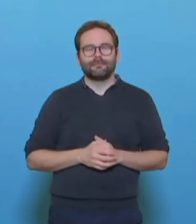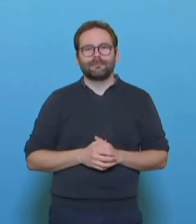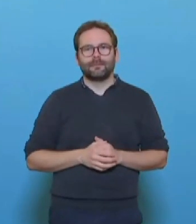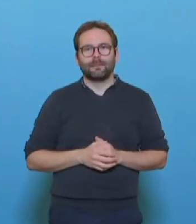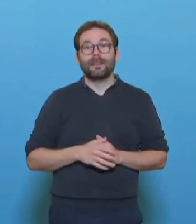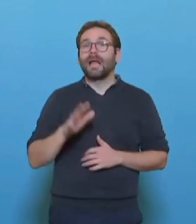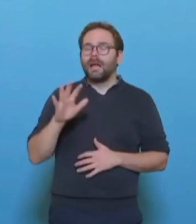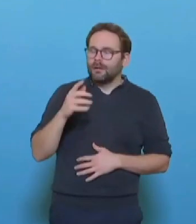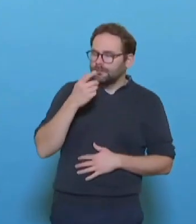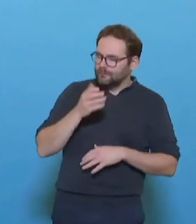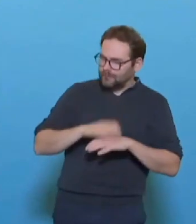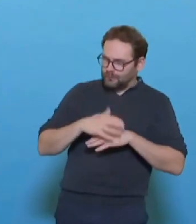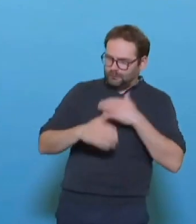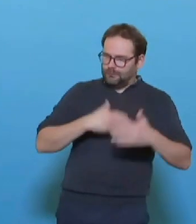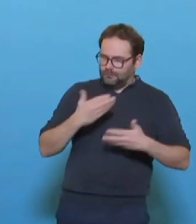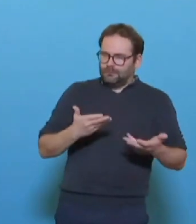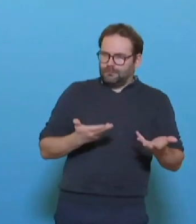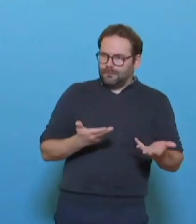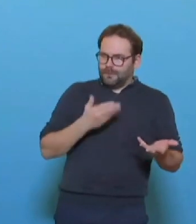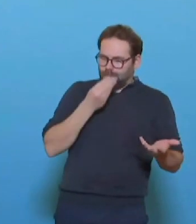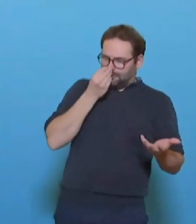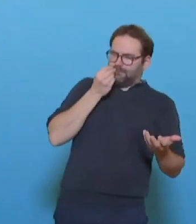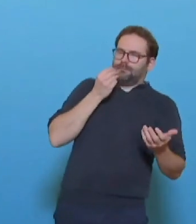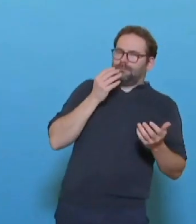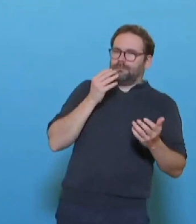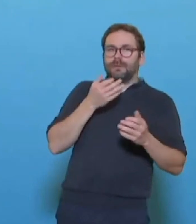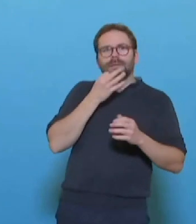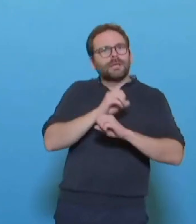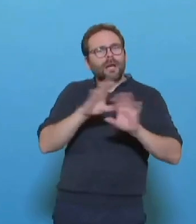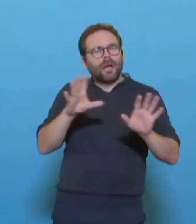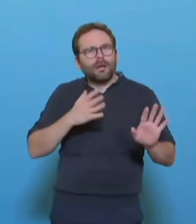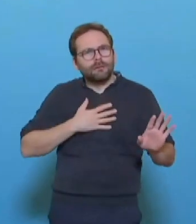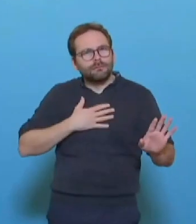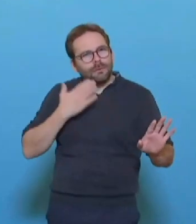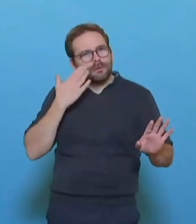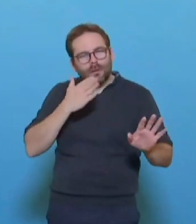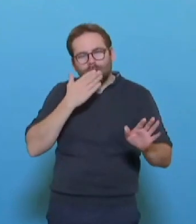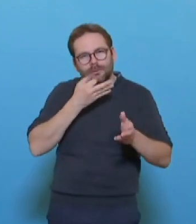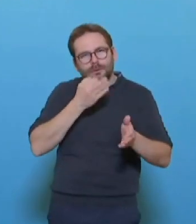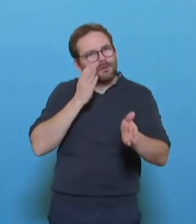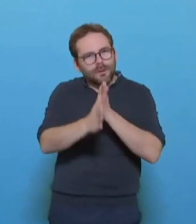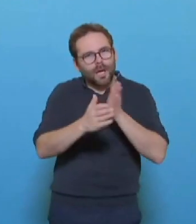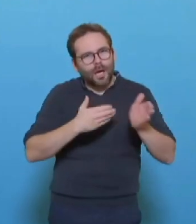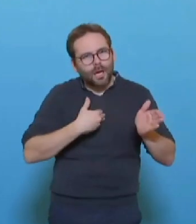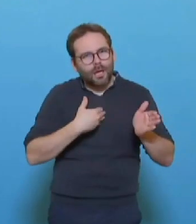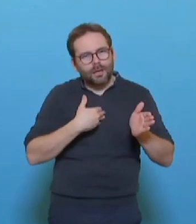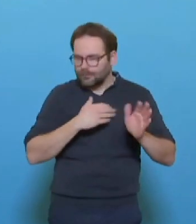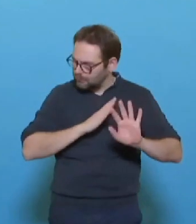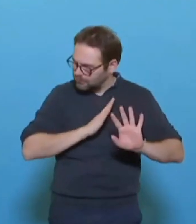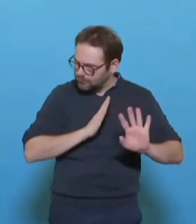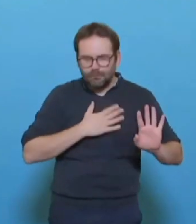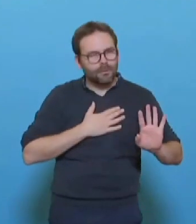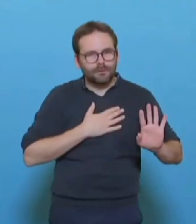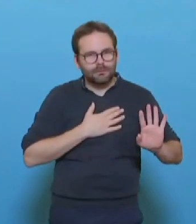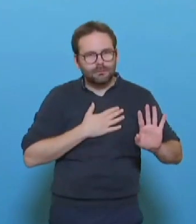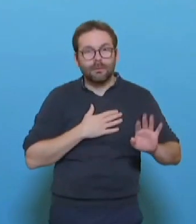à me retrouver. J'aime bien parler clair, vous connaissez mon franc-parler, mon langage direct,